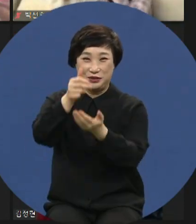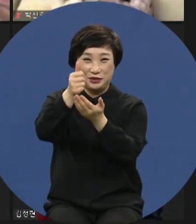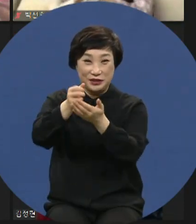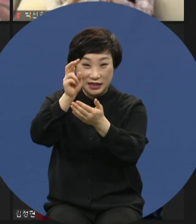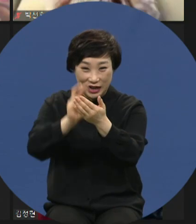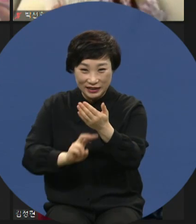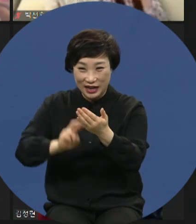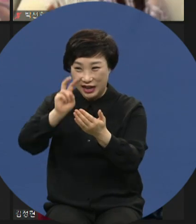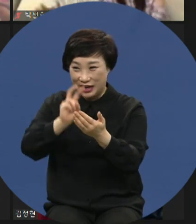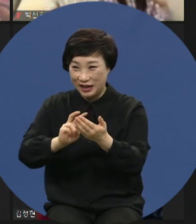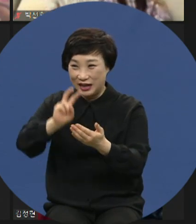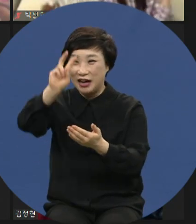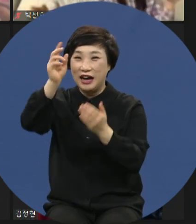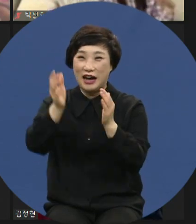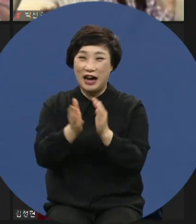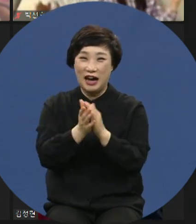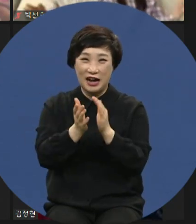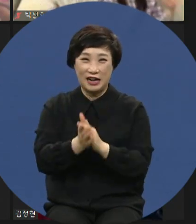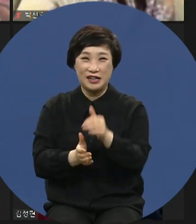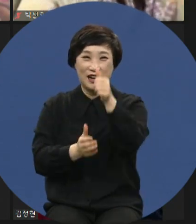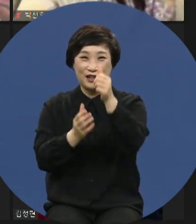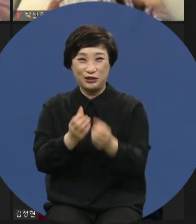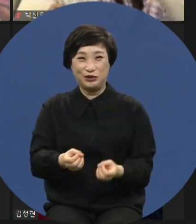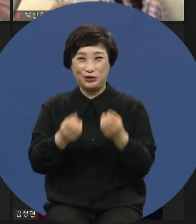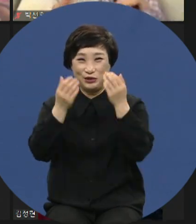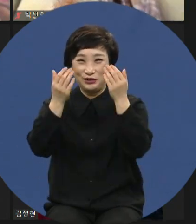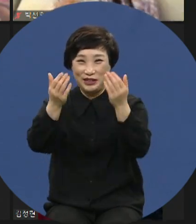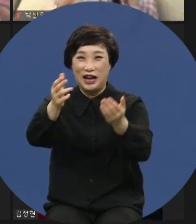할렐루야 주를 찬양.